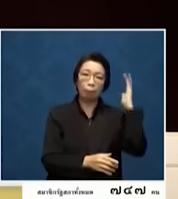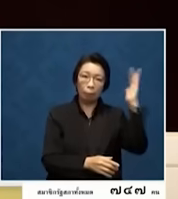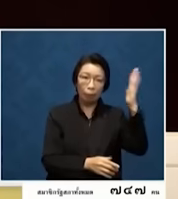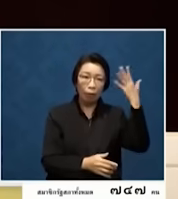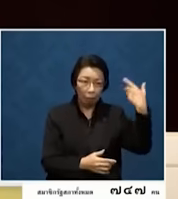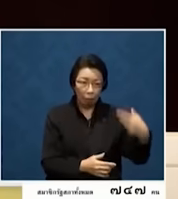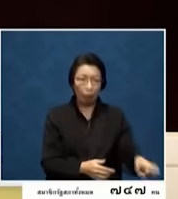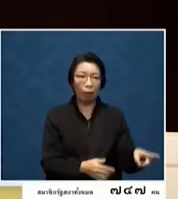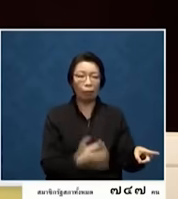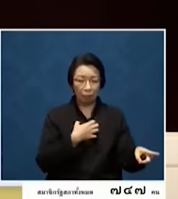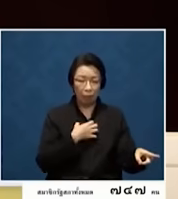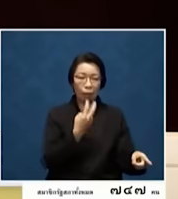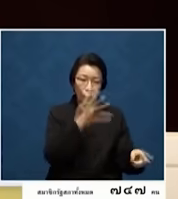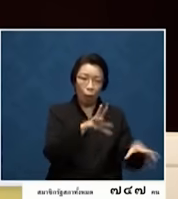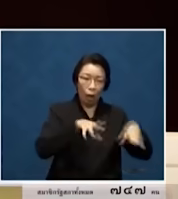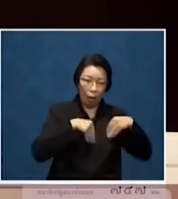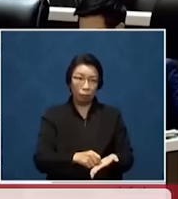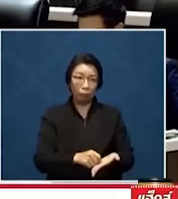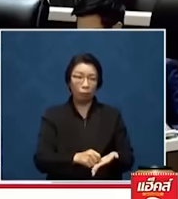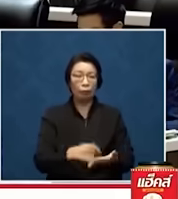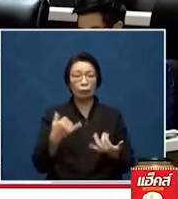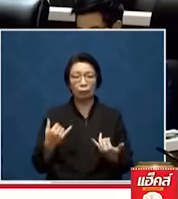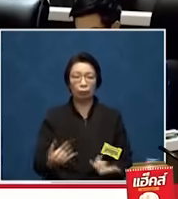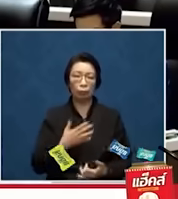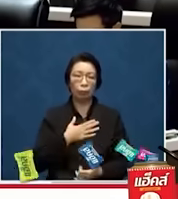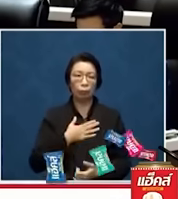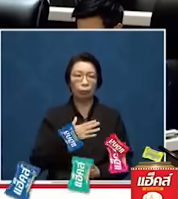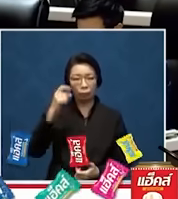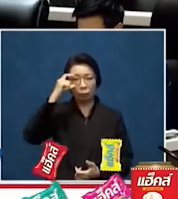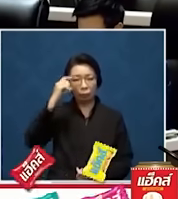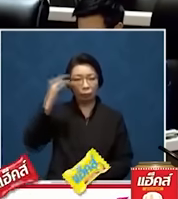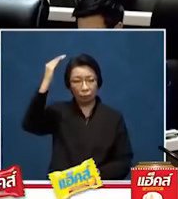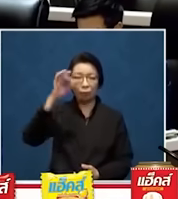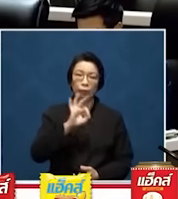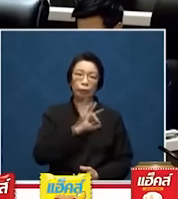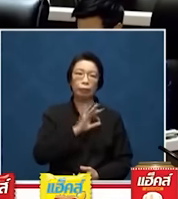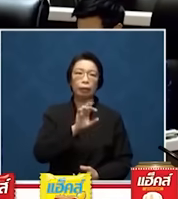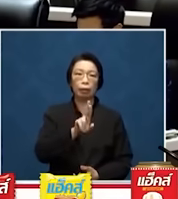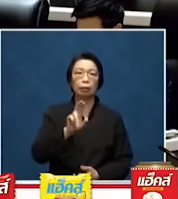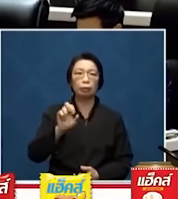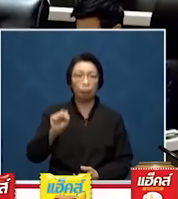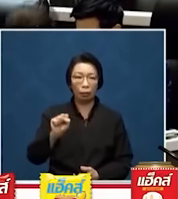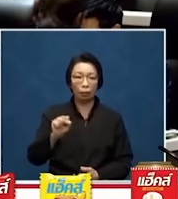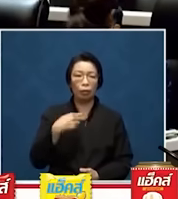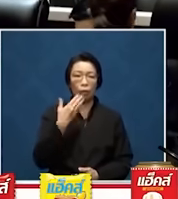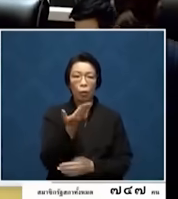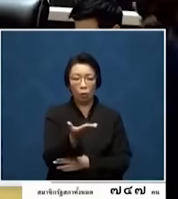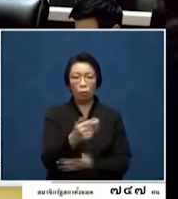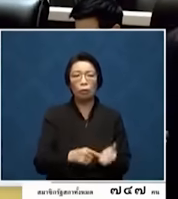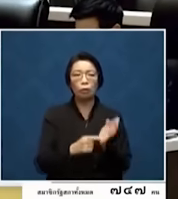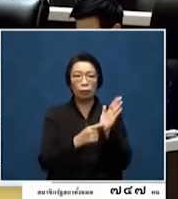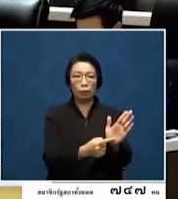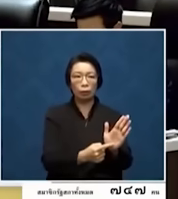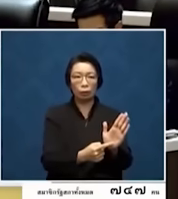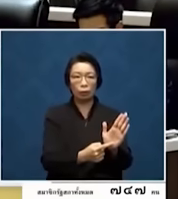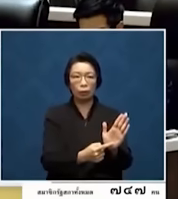มกับประธานวันนอนฮะ ผมนะครับในฐานะสมาชิกรัฐสภานะครับจึงขอเสนอญัตติด่วนให้สม